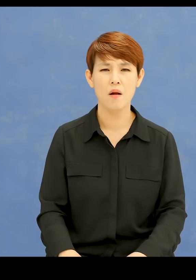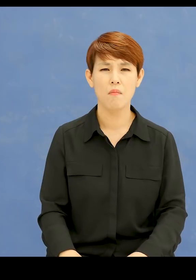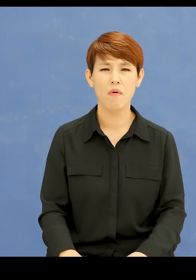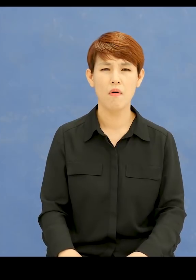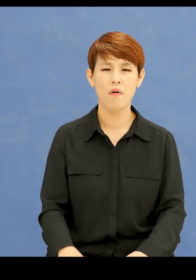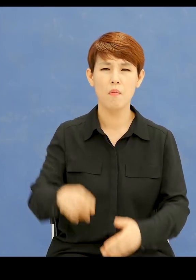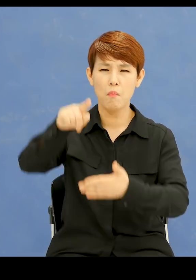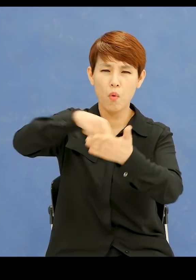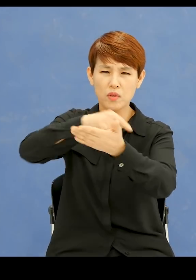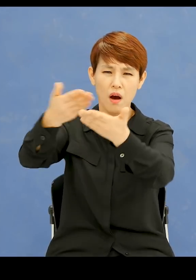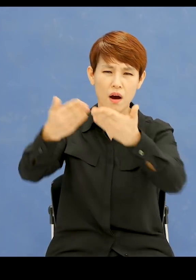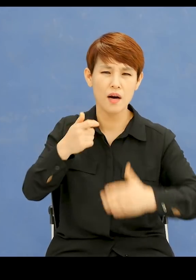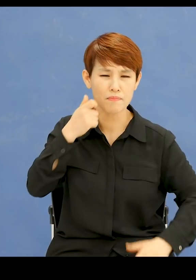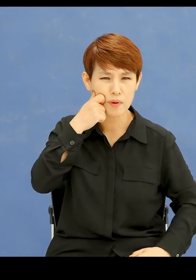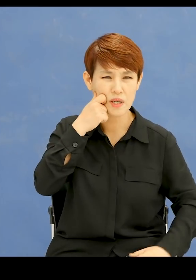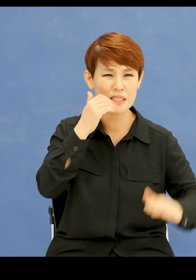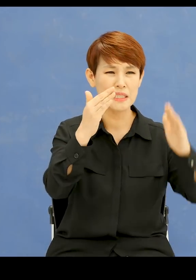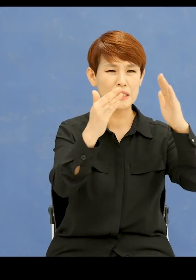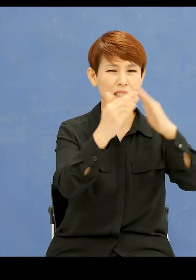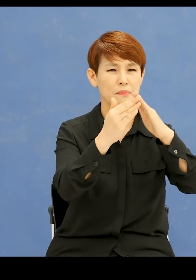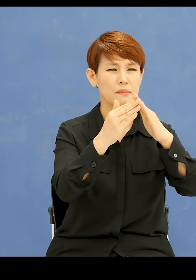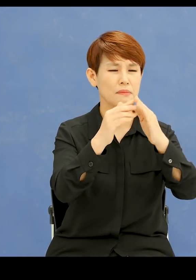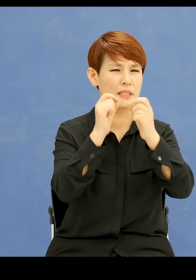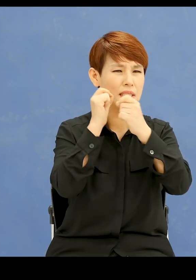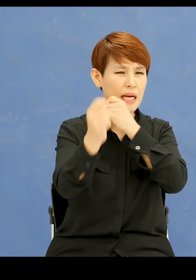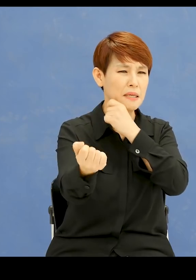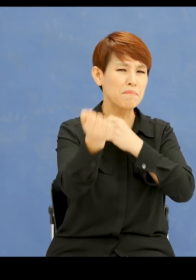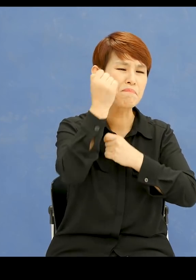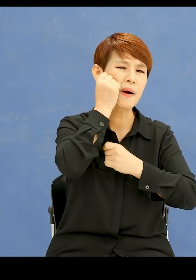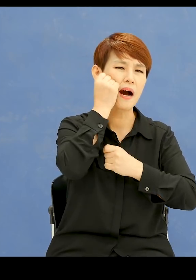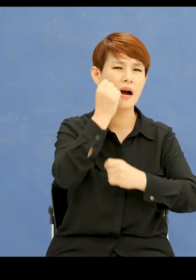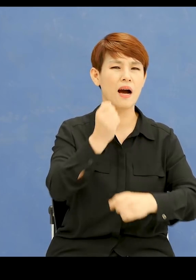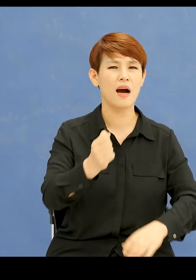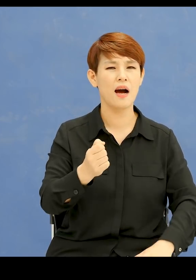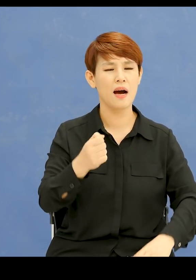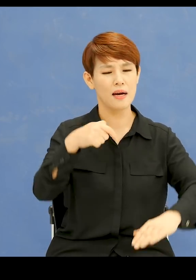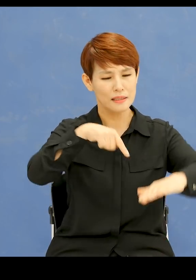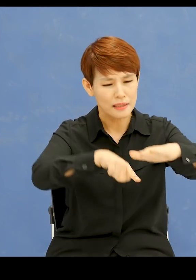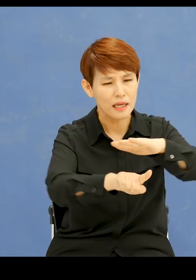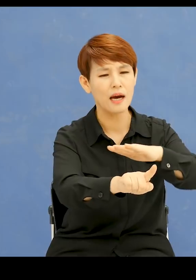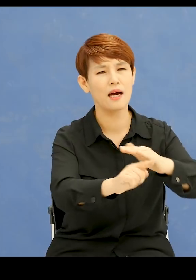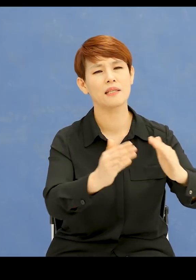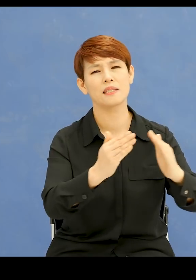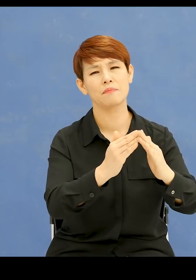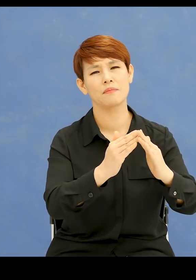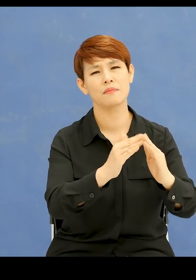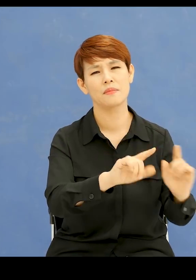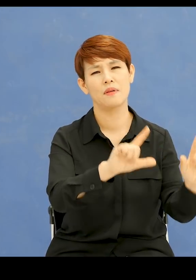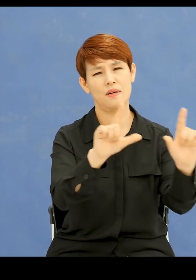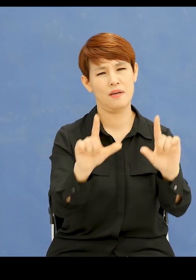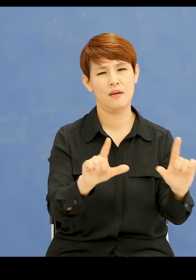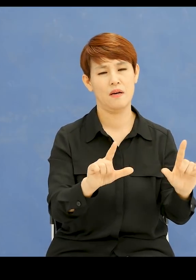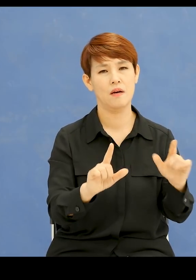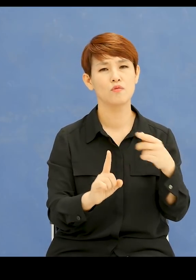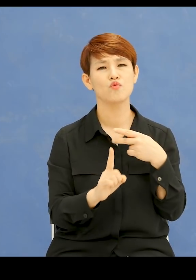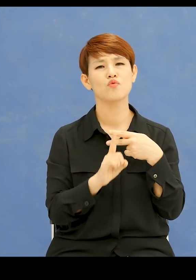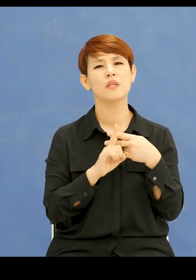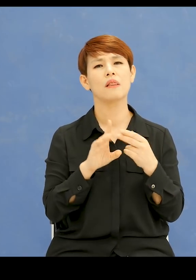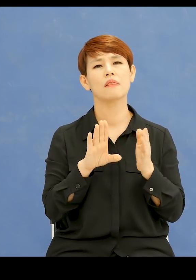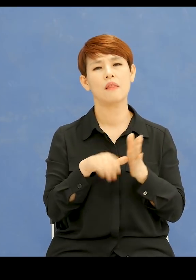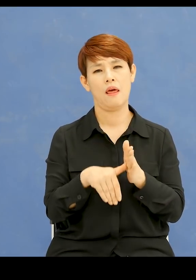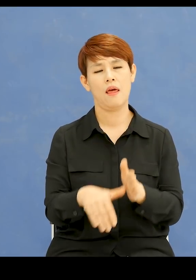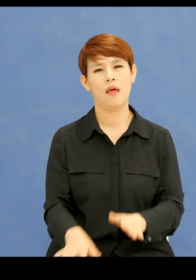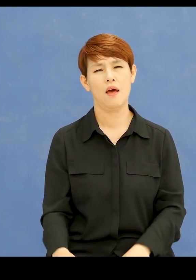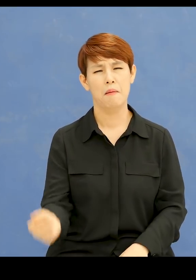못했죠. 집까지 이제 사기당해서 넘어가죠. 그래서 반지하실로 들어가게 되는 그런 상황. 그걸 중학교 1학년